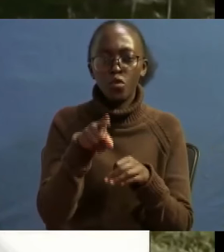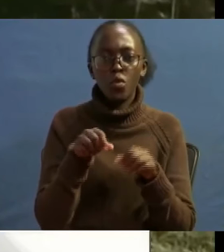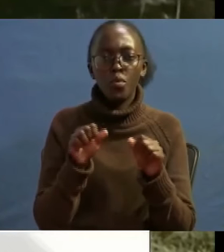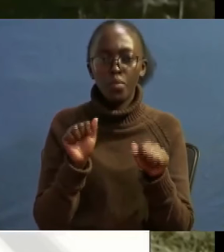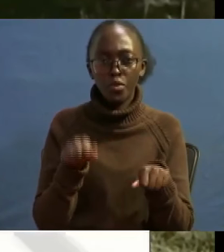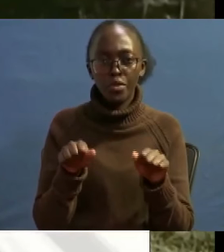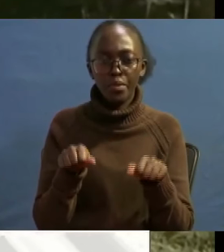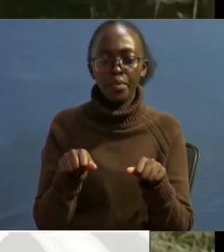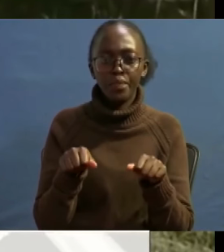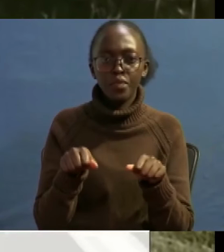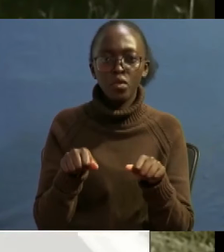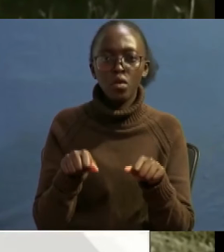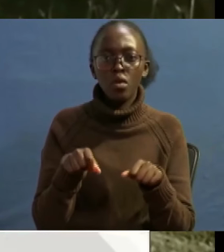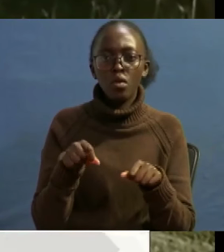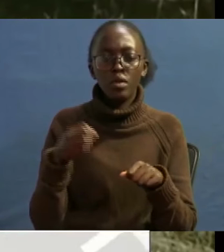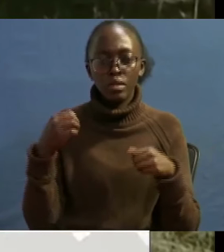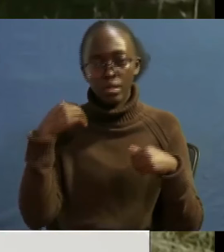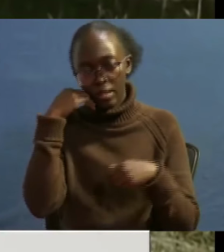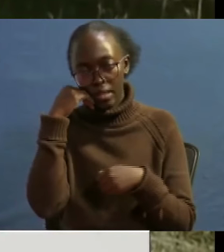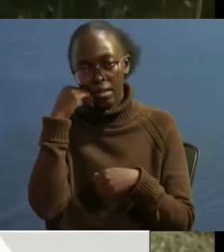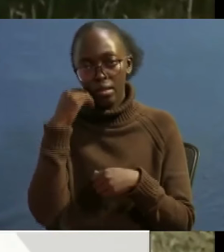wewe ndio unapitia masahibu haya, ungeweza kweli kuvumilia? Mimi na wengineo tutakwenda Nairobi